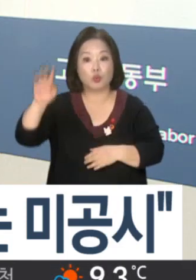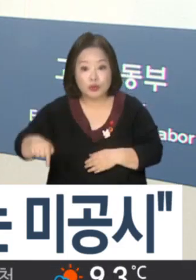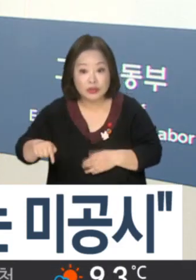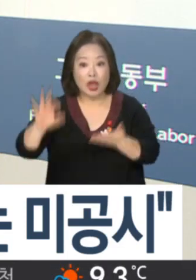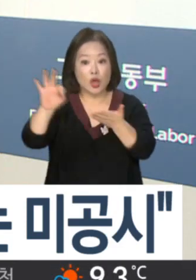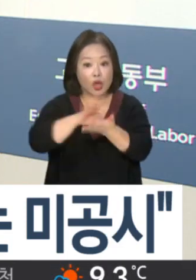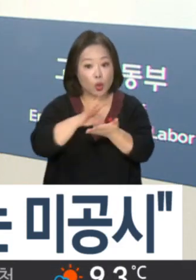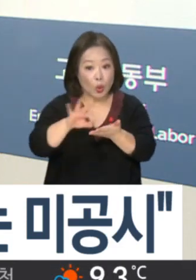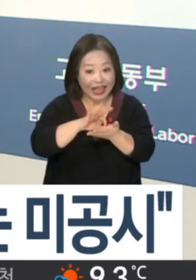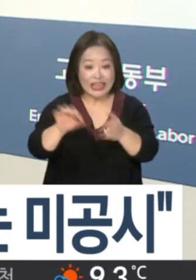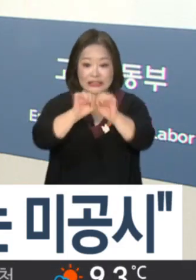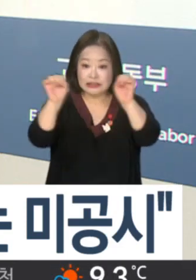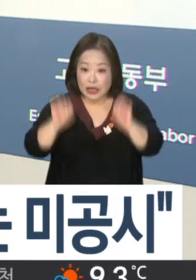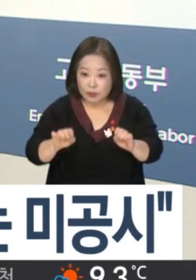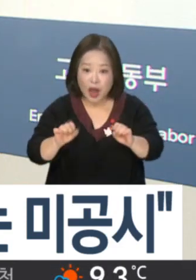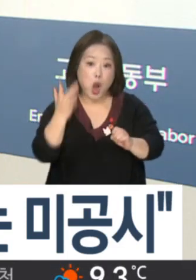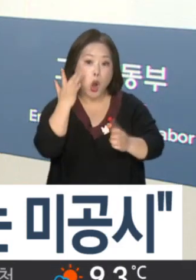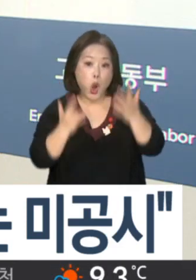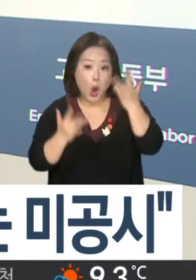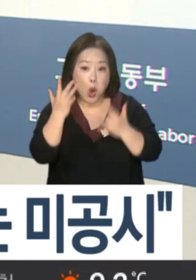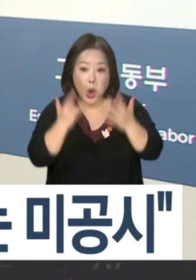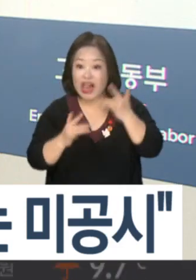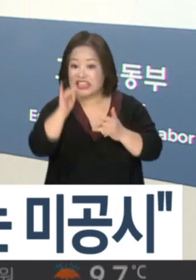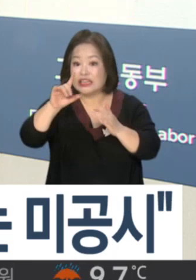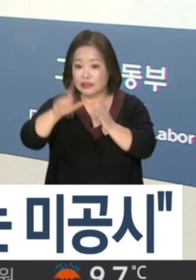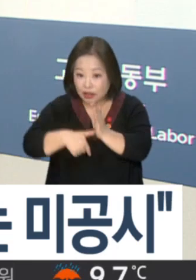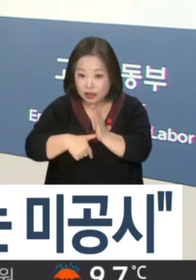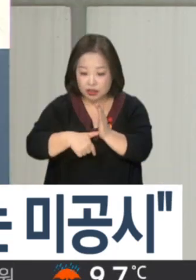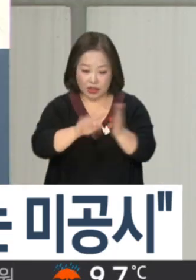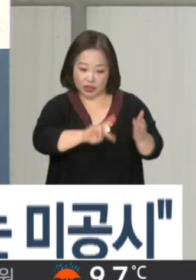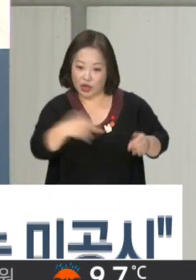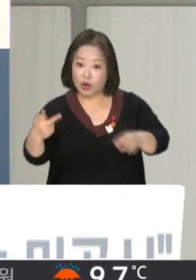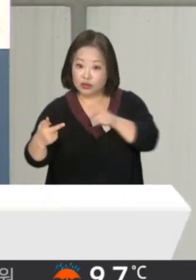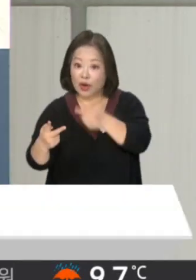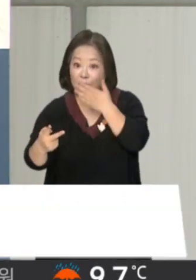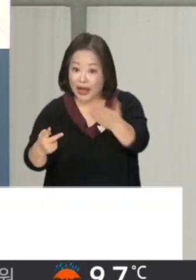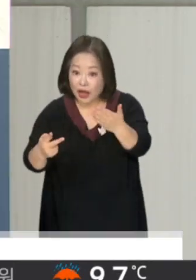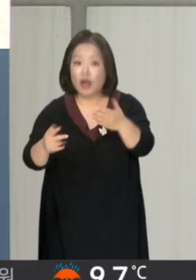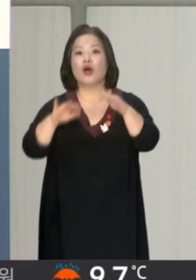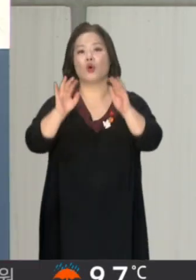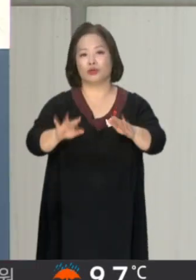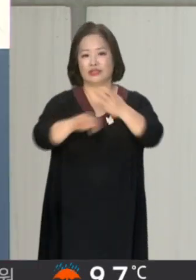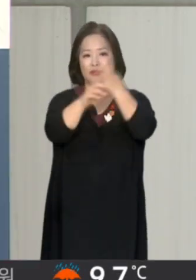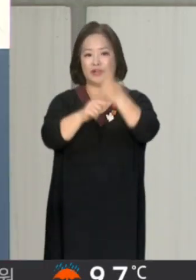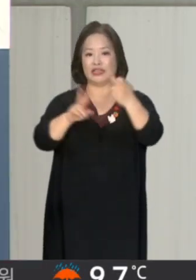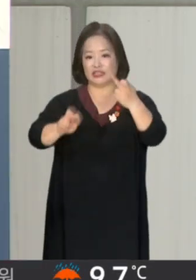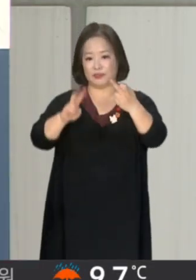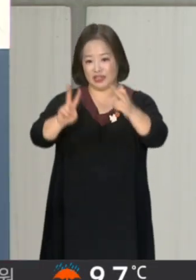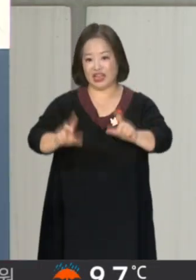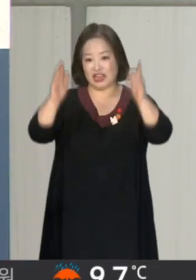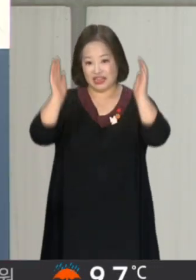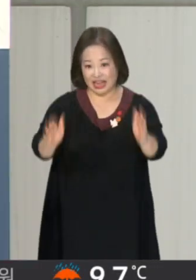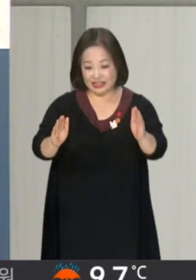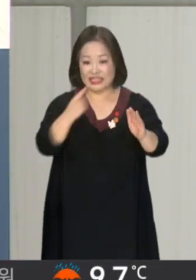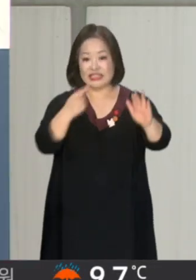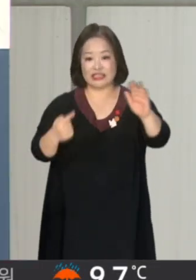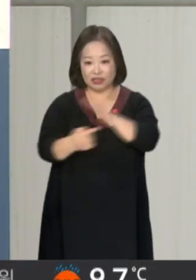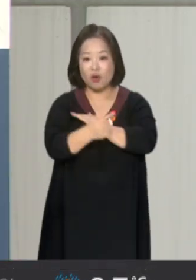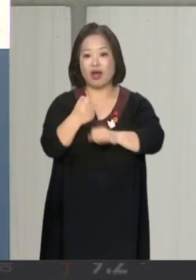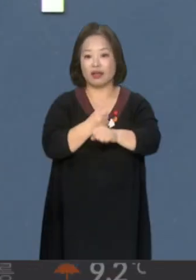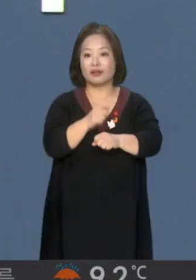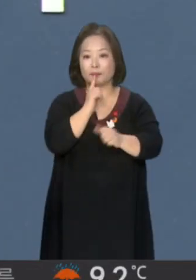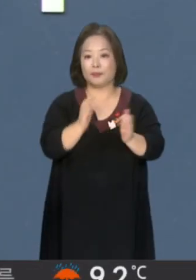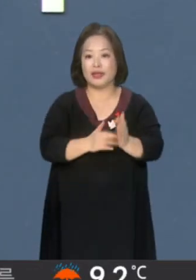회계 공시에 오기나 누락이 있을 경우 정정할 수 있도록 오는 22일까지 시정기간을 방침입니다